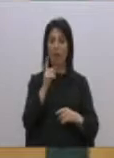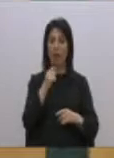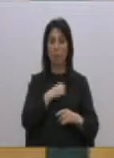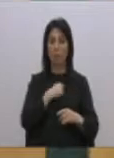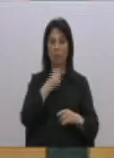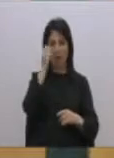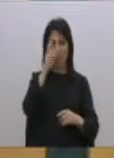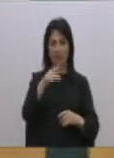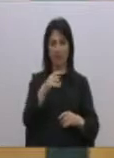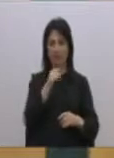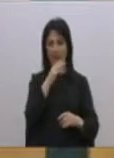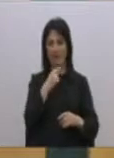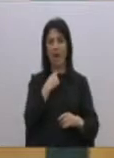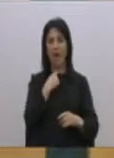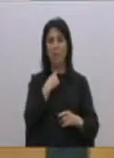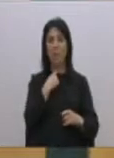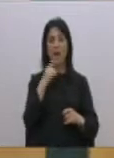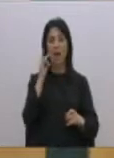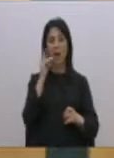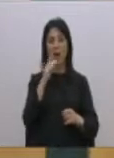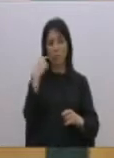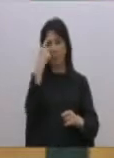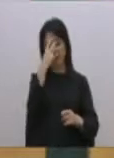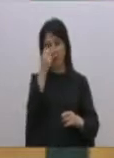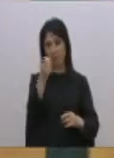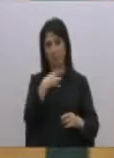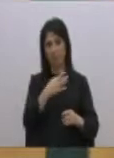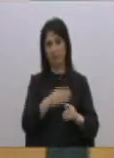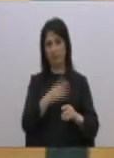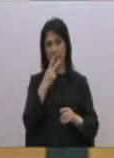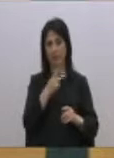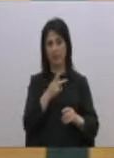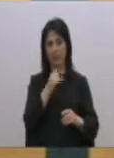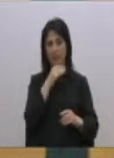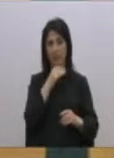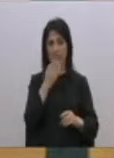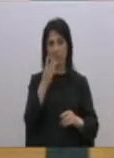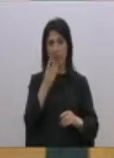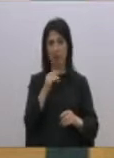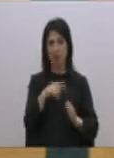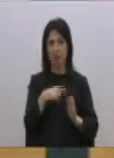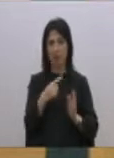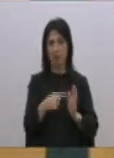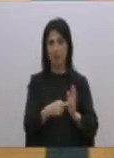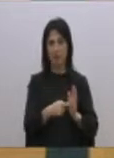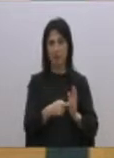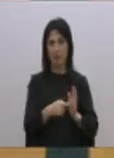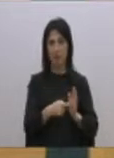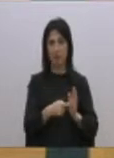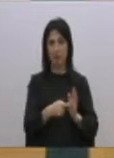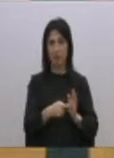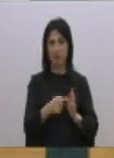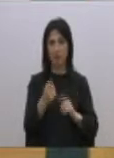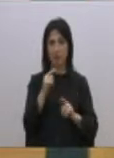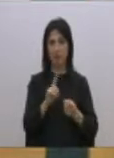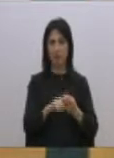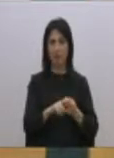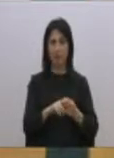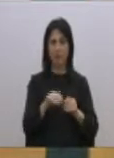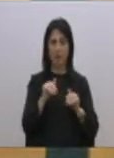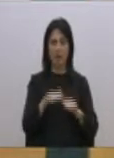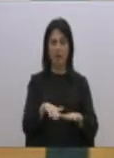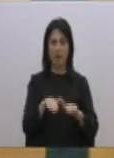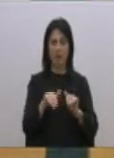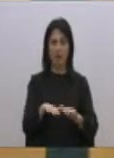ასე შემდგომ და პოლიტიკური დებატი და პოლიტიკური პაექრობა. ბატონ შალვას შეკითხვას დაუბრუნდები, რაც შეეხება